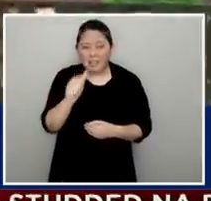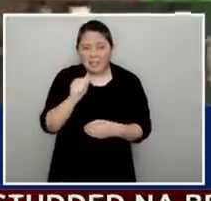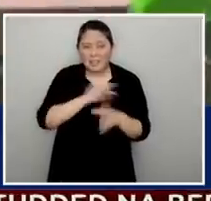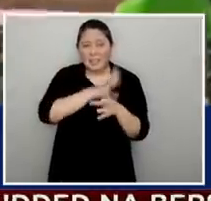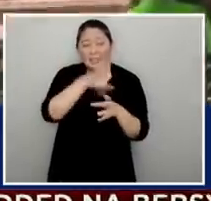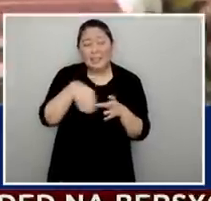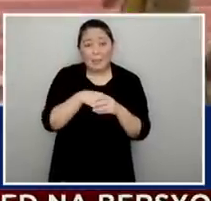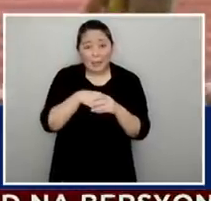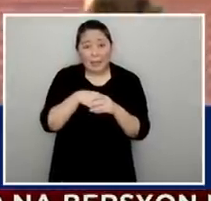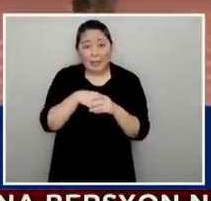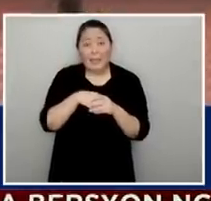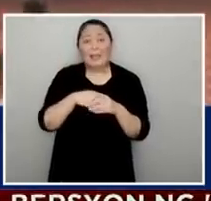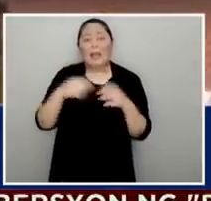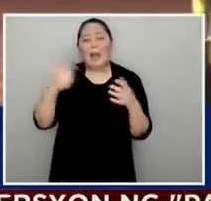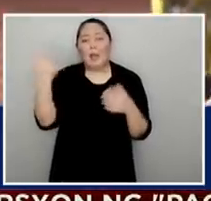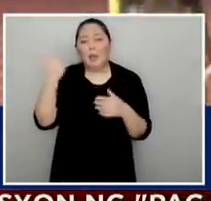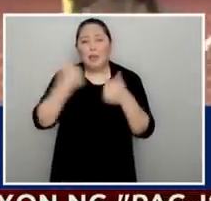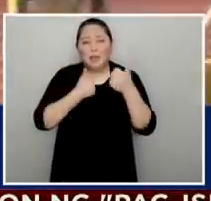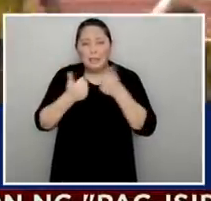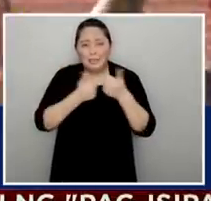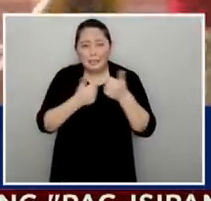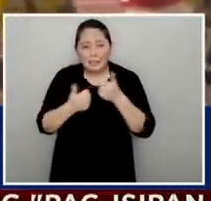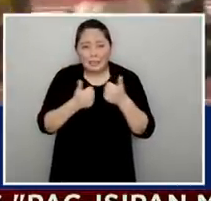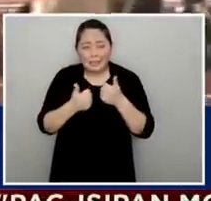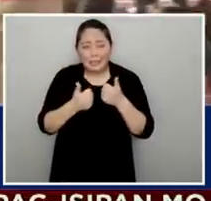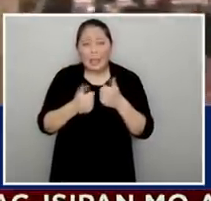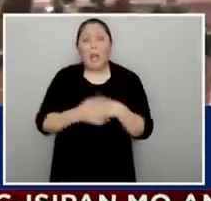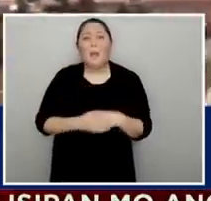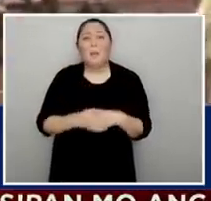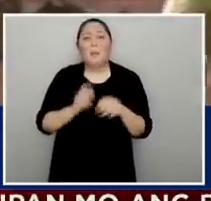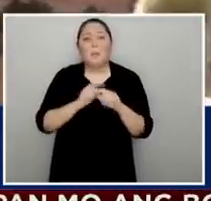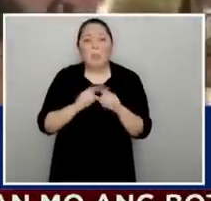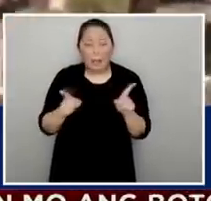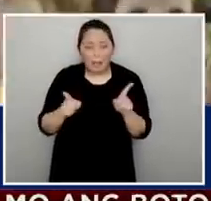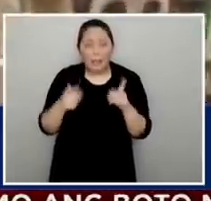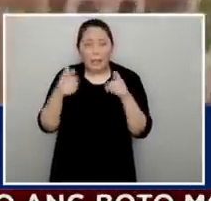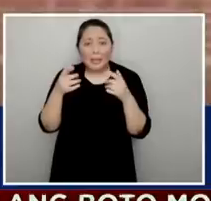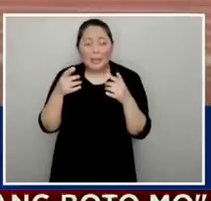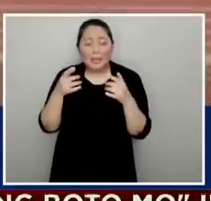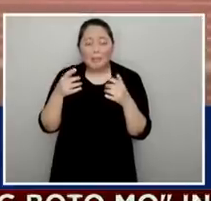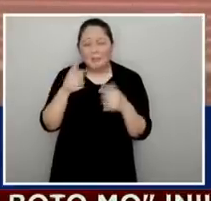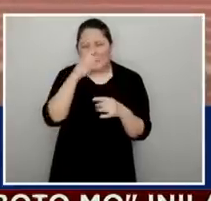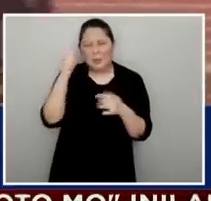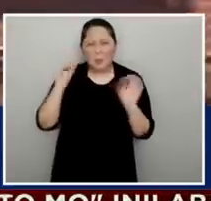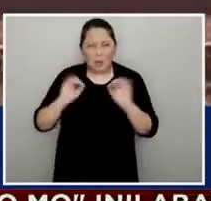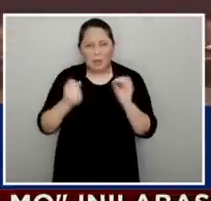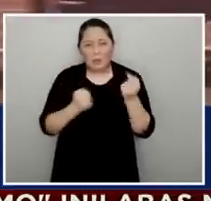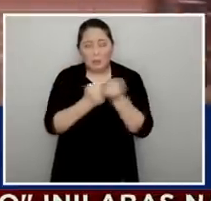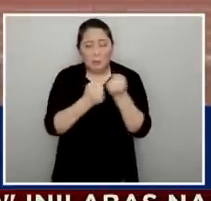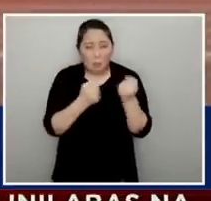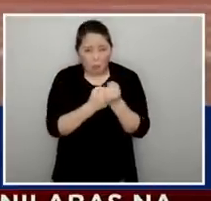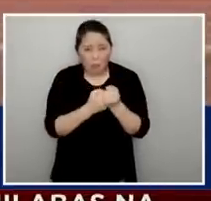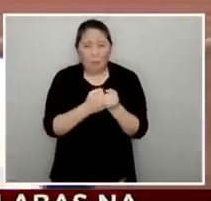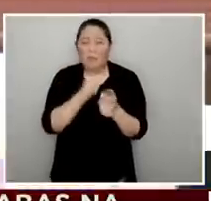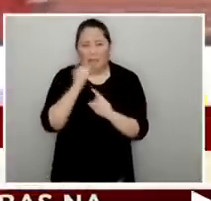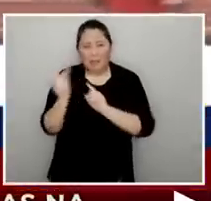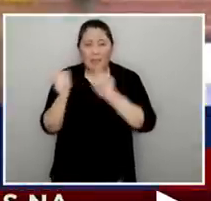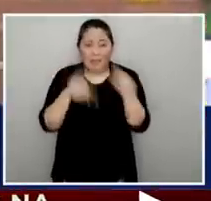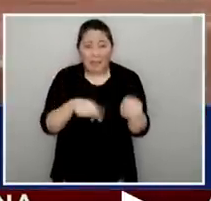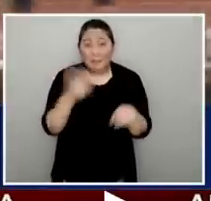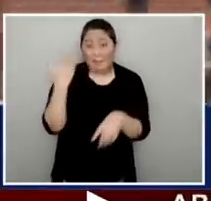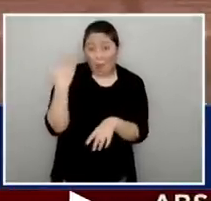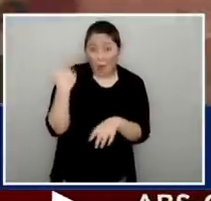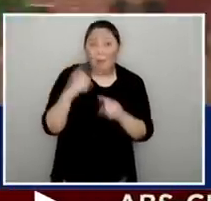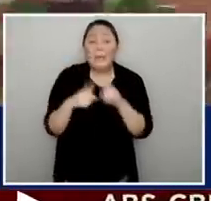Patafa. Bukod sa SEA Games na gaganapin sa Vietnam kung saan defending gold medalist siya, kakayod na si Obiena para maabot ang